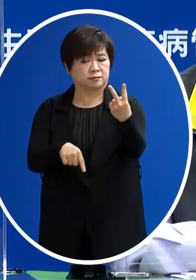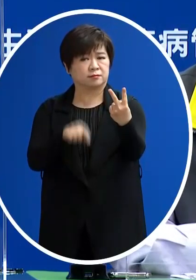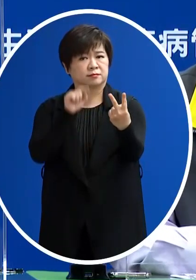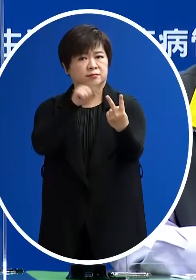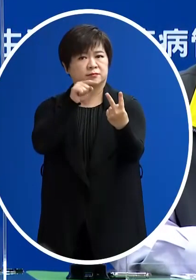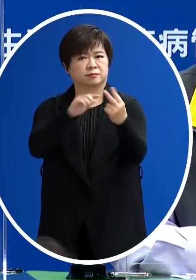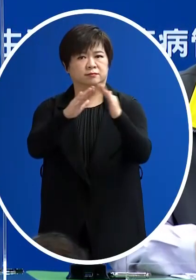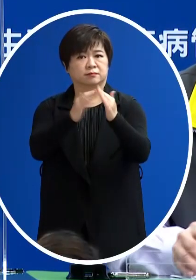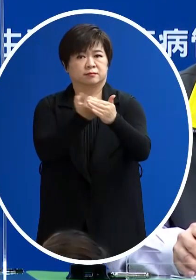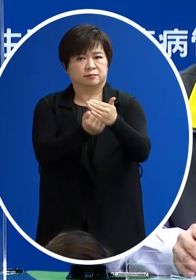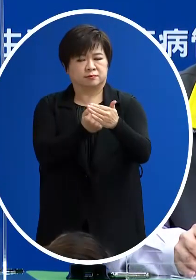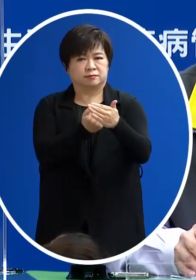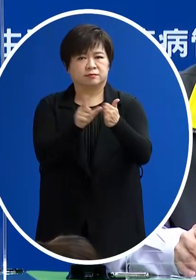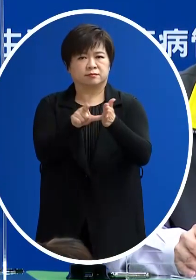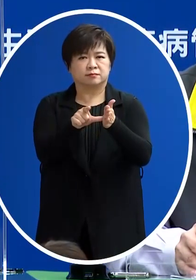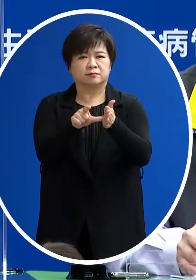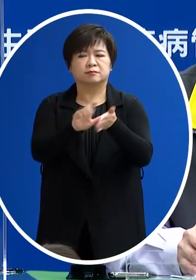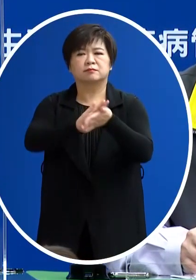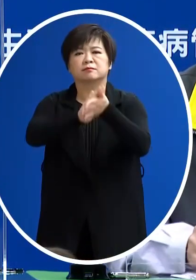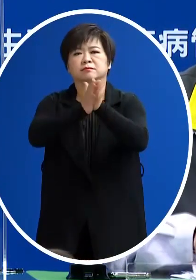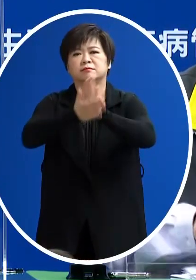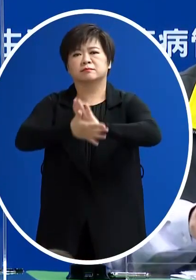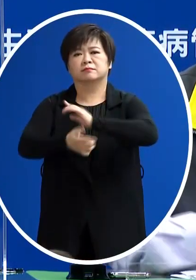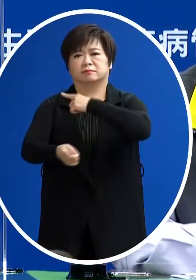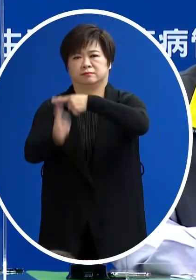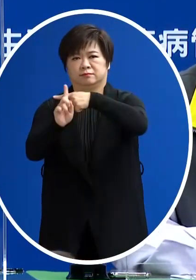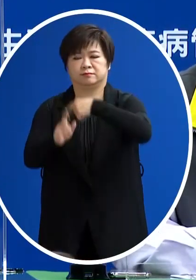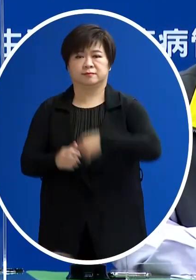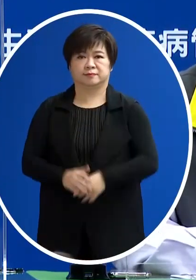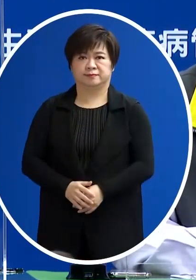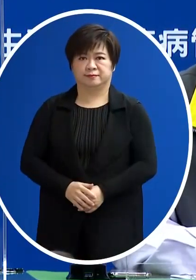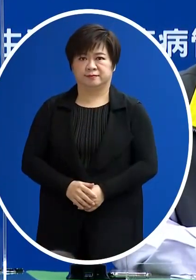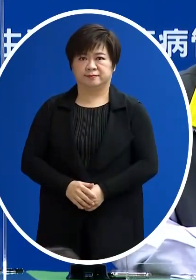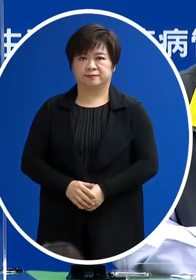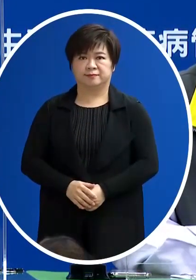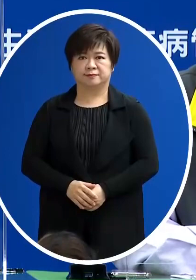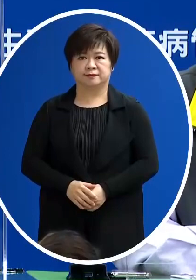都是居隔间的阴转阳。